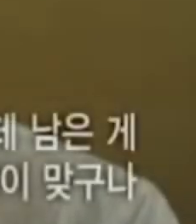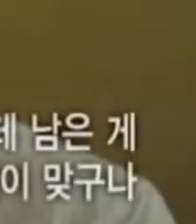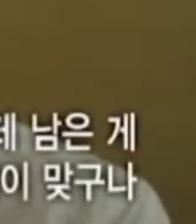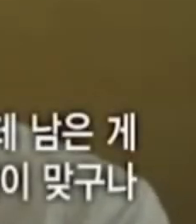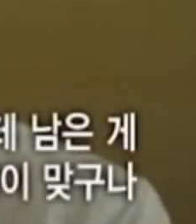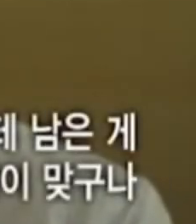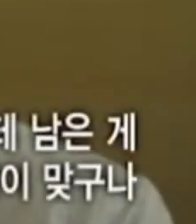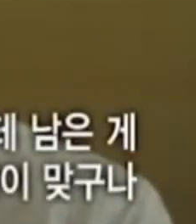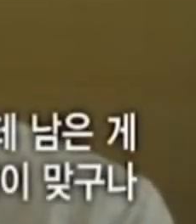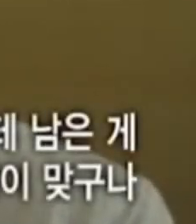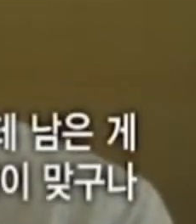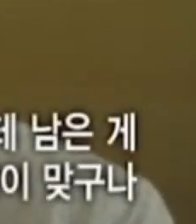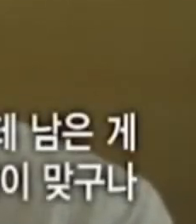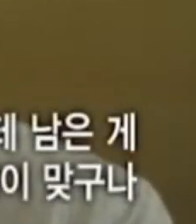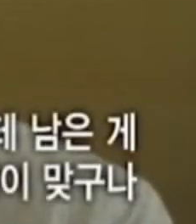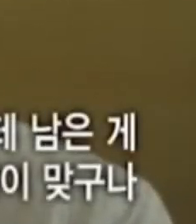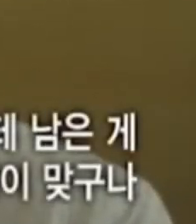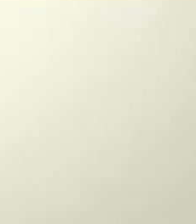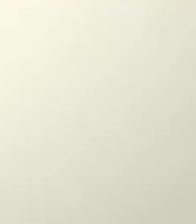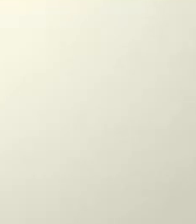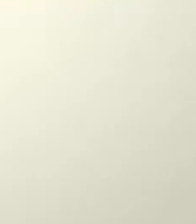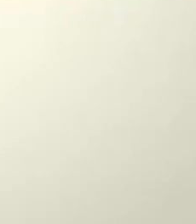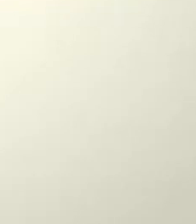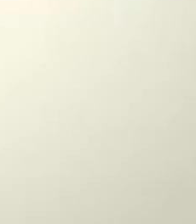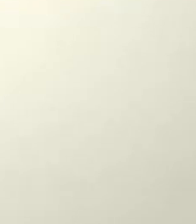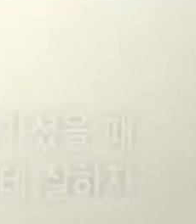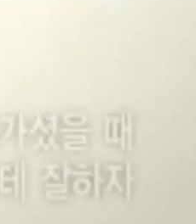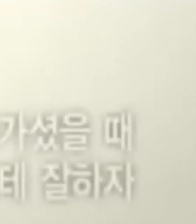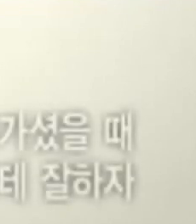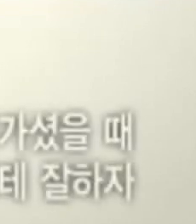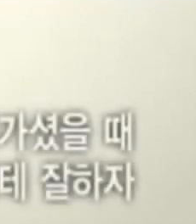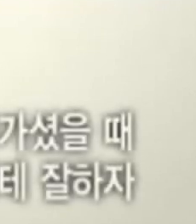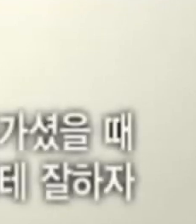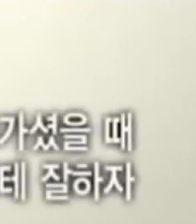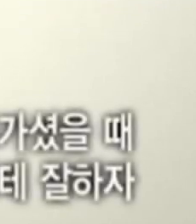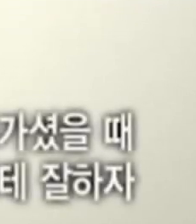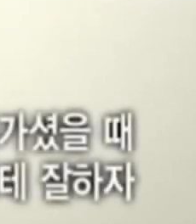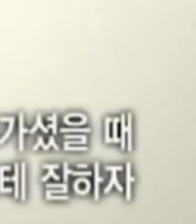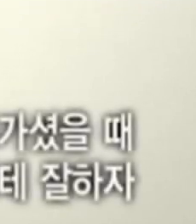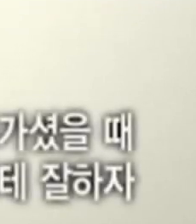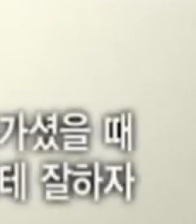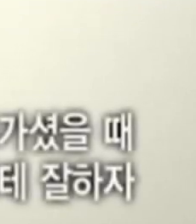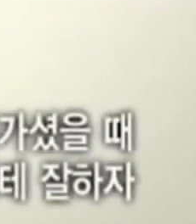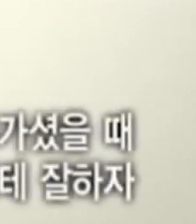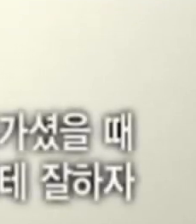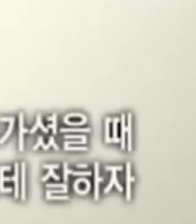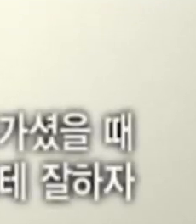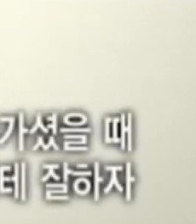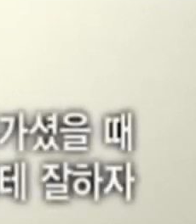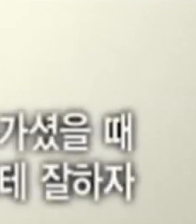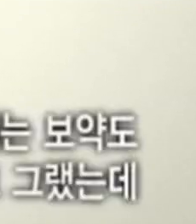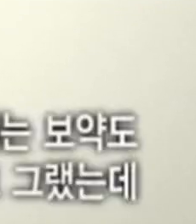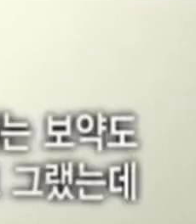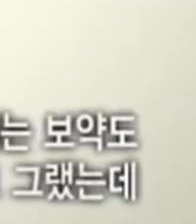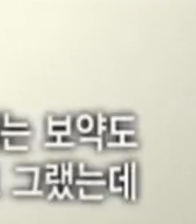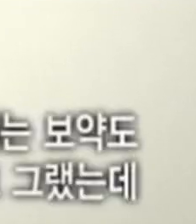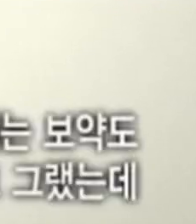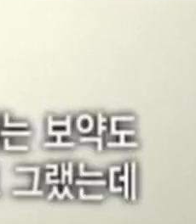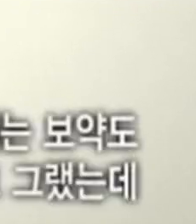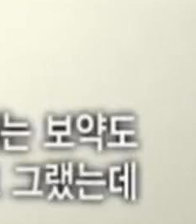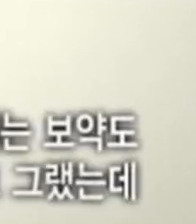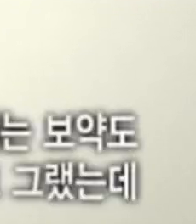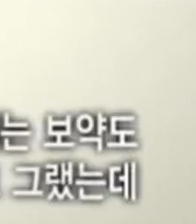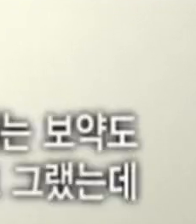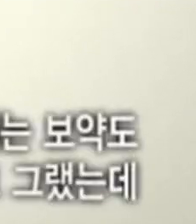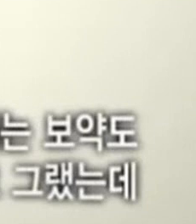나한테 남은 게 정말 이 기간이 맞구나. 아버지 돌아가셨을 때 이제 어머니한테 잘하자. 그때